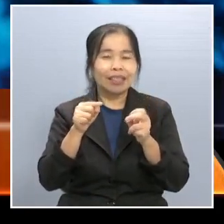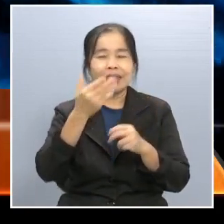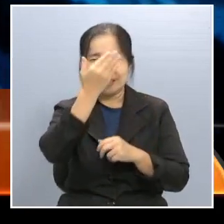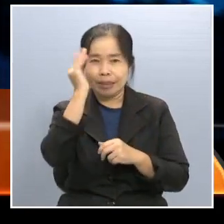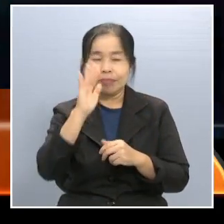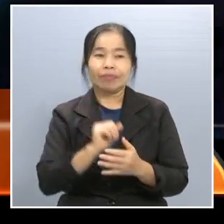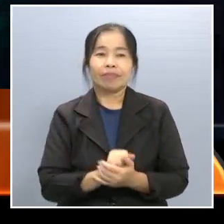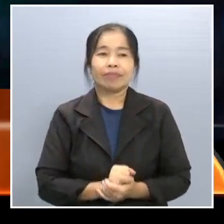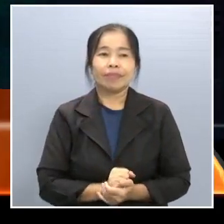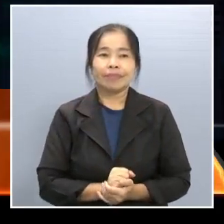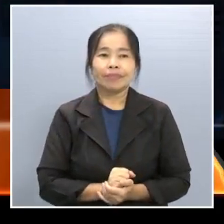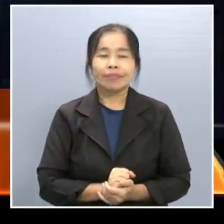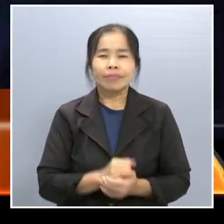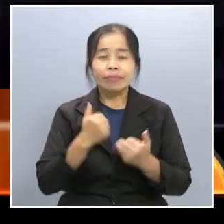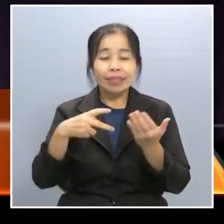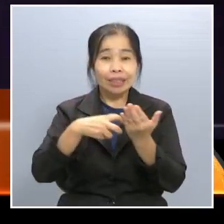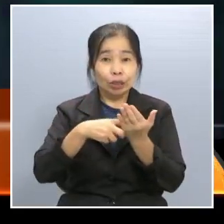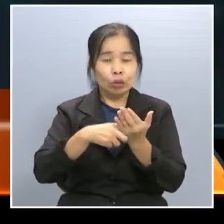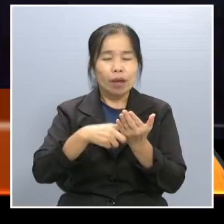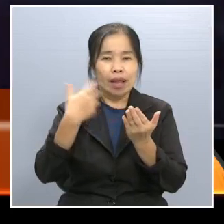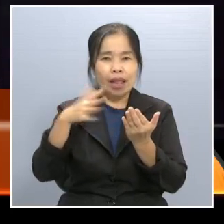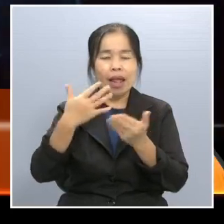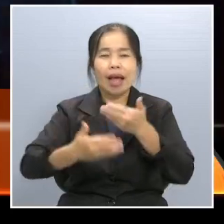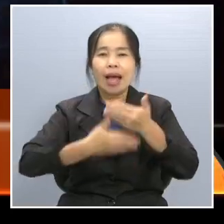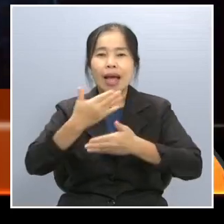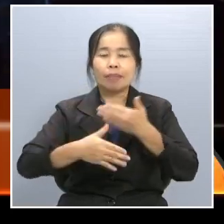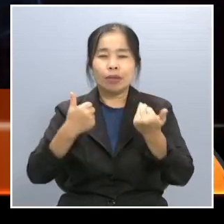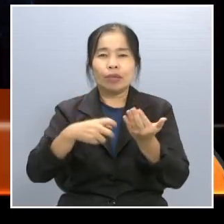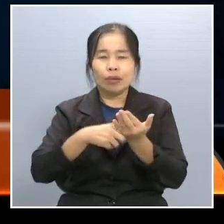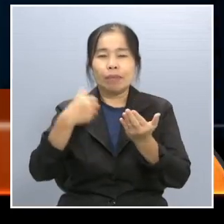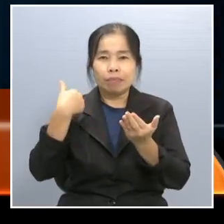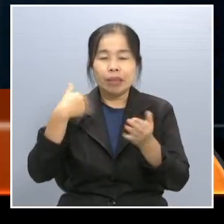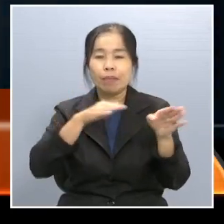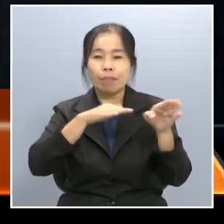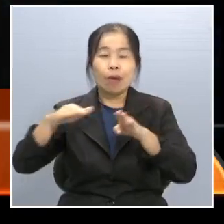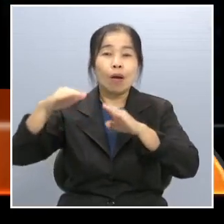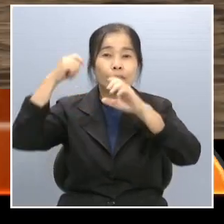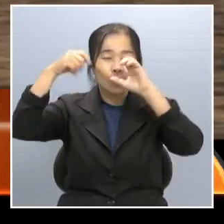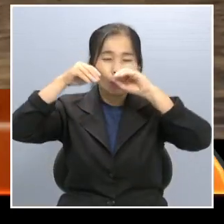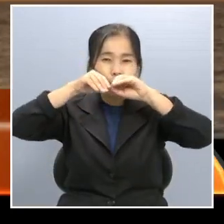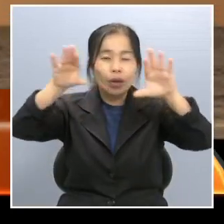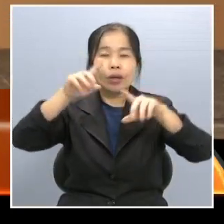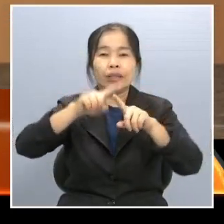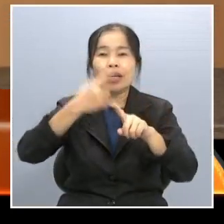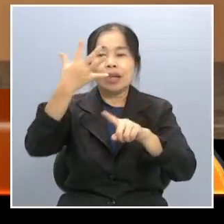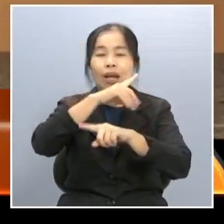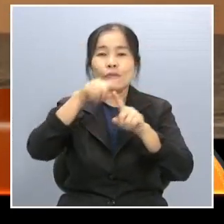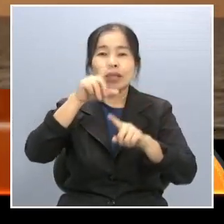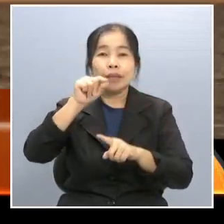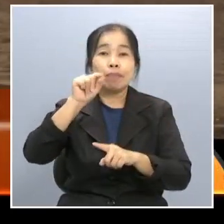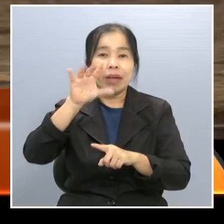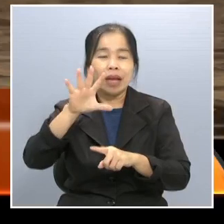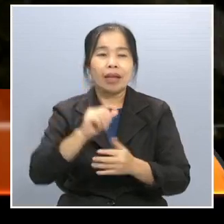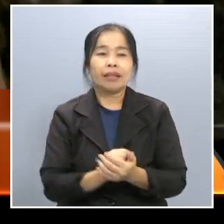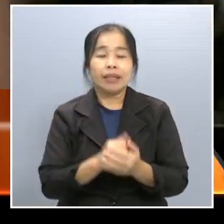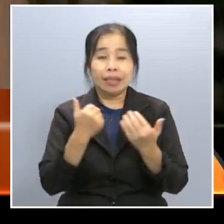ซื้อตั๋วล่วงหน้าได้แล้วหรอ ซื้อตั๋วล่วงหน้าได้แล้ววันนี้นะคะและรับชมพร้อมกัน25พฤษภาคมนี้ทุกโรงภาพยนตร์หนัง